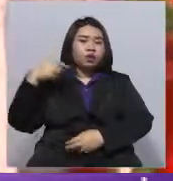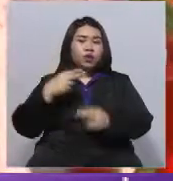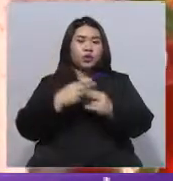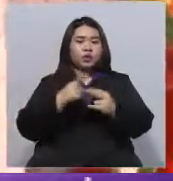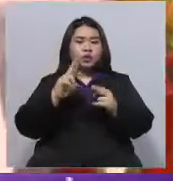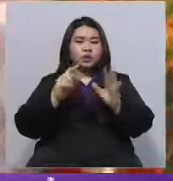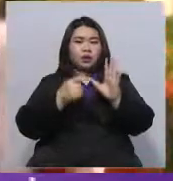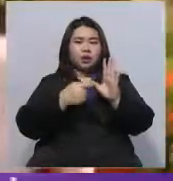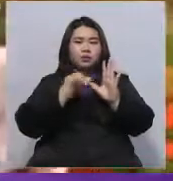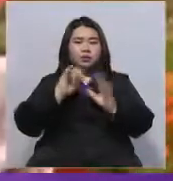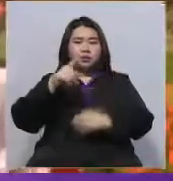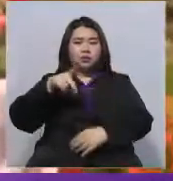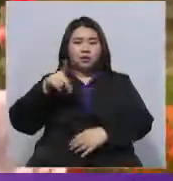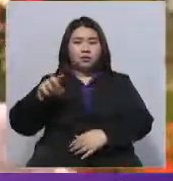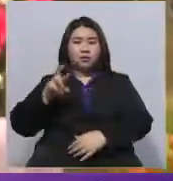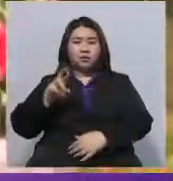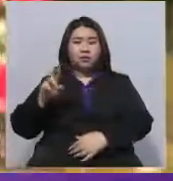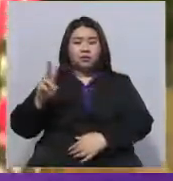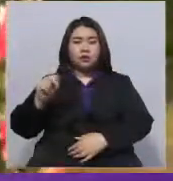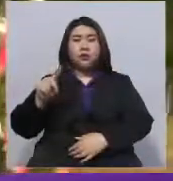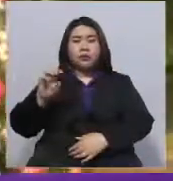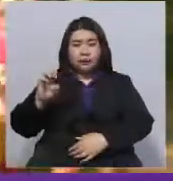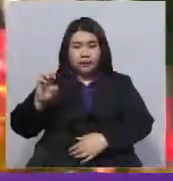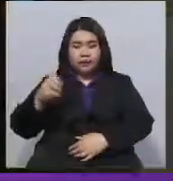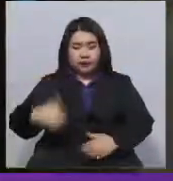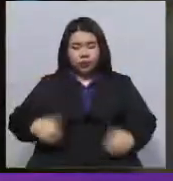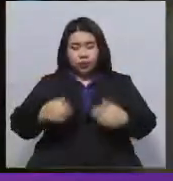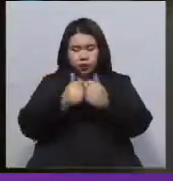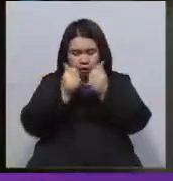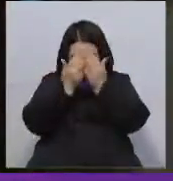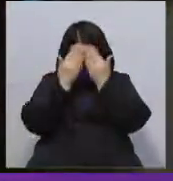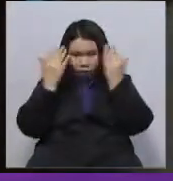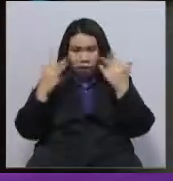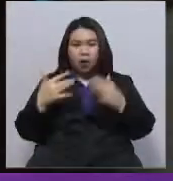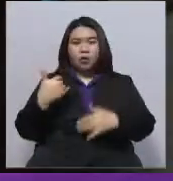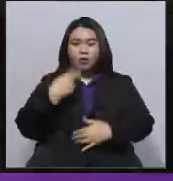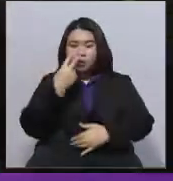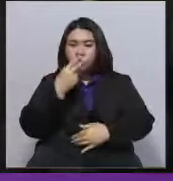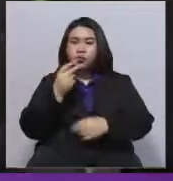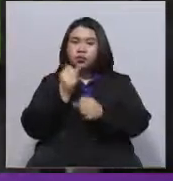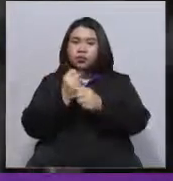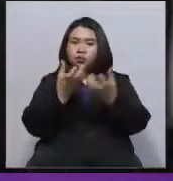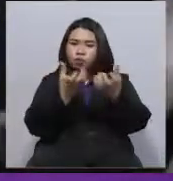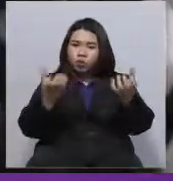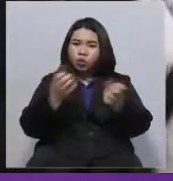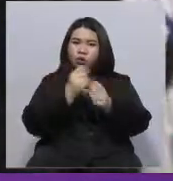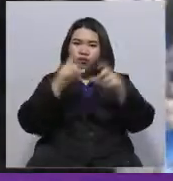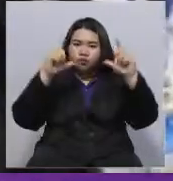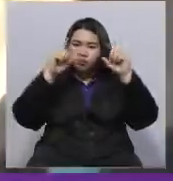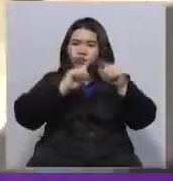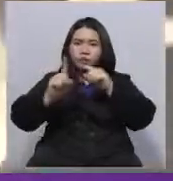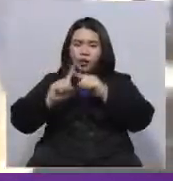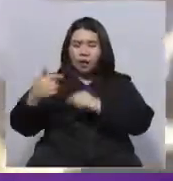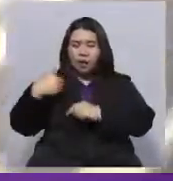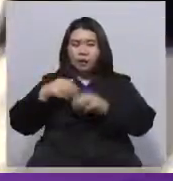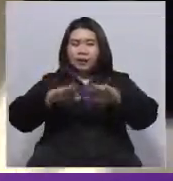พพรรณีเพื่อความเป็นสิริมงคลจากนั้นได้ชมผลงานเด่นของมหาวิทยาลัยและมีนักศึกษาให้การต้อนรับน